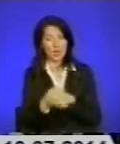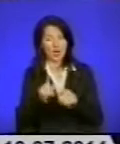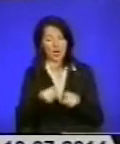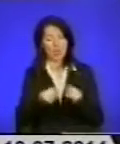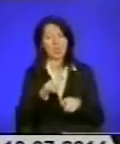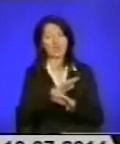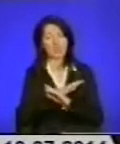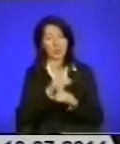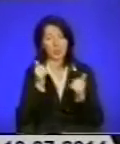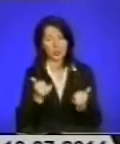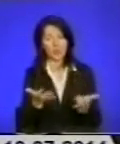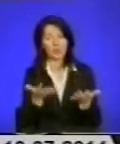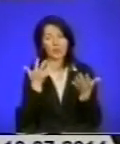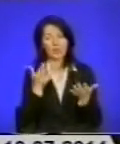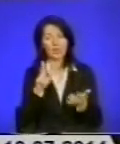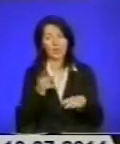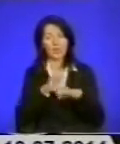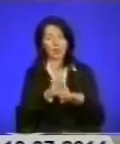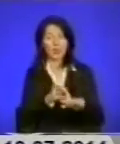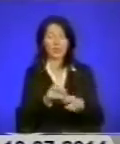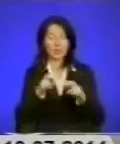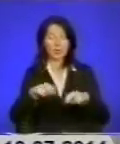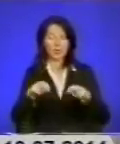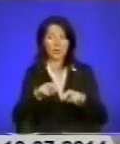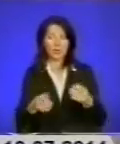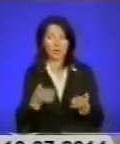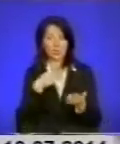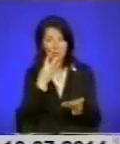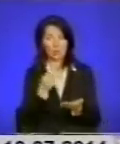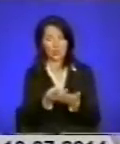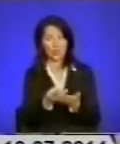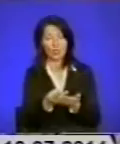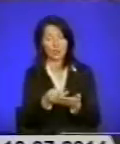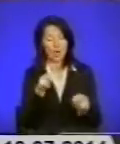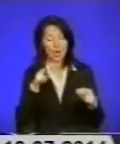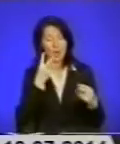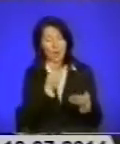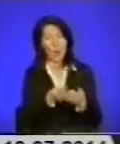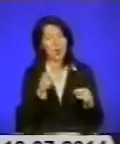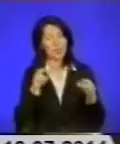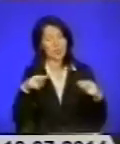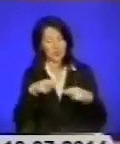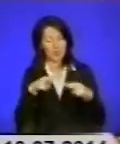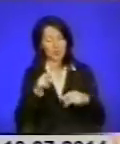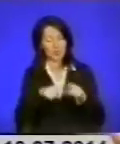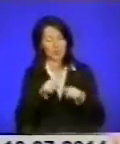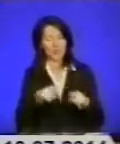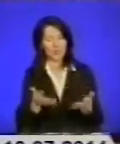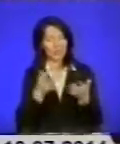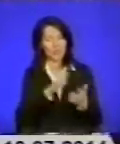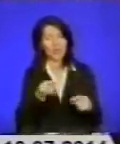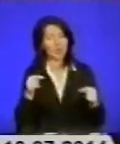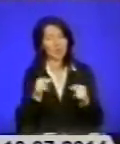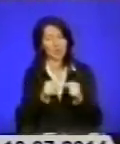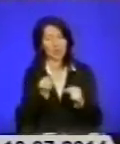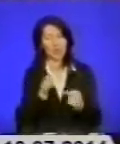сьогодні з'ясовували, як ведеться розслідування. Адже, зважаючи на покази свідків, родичі виявили неточності, а тому